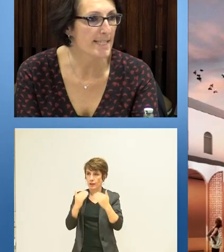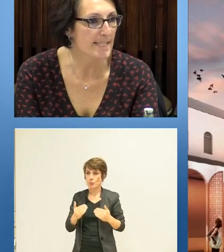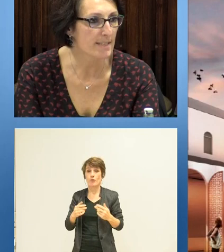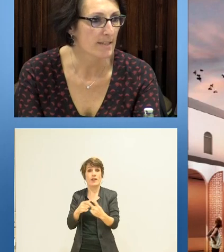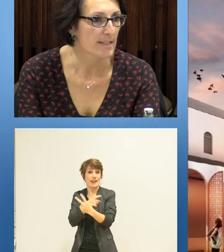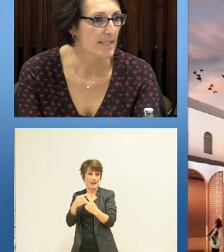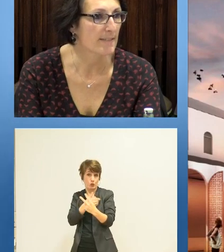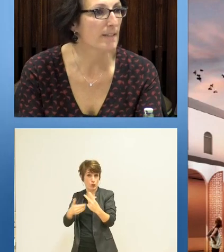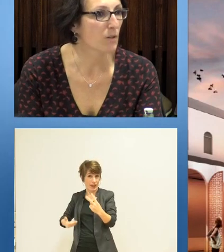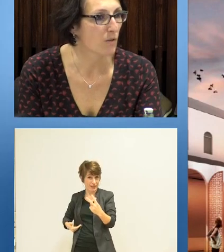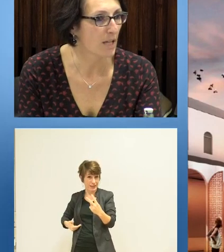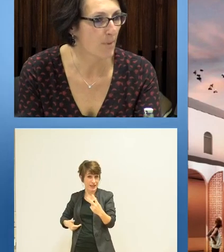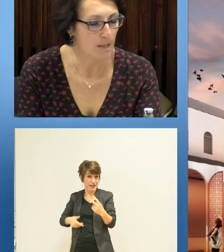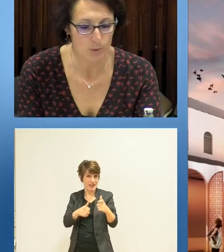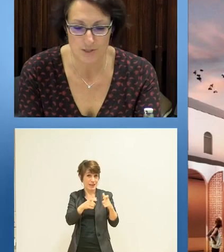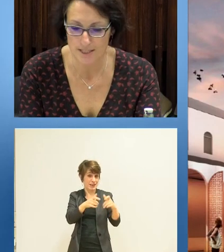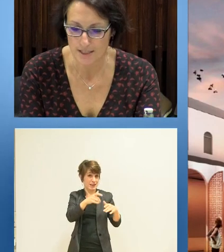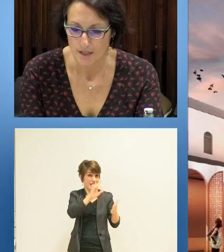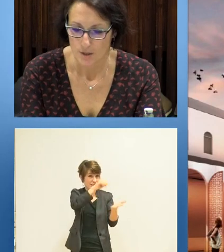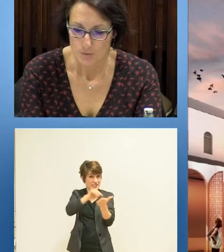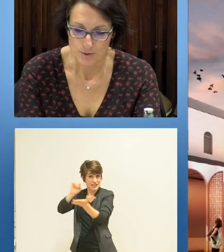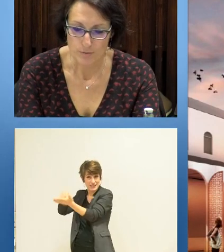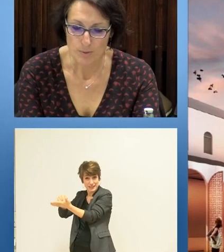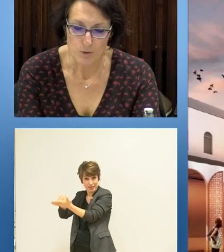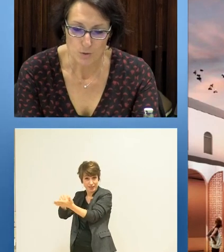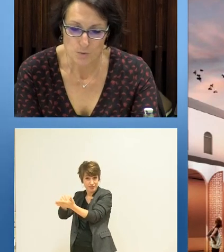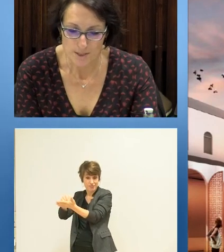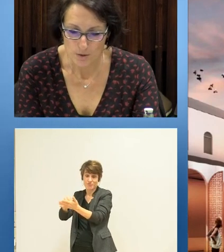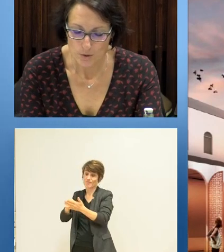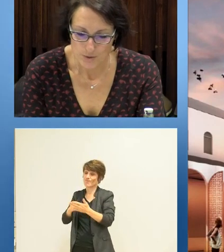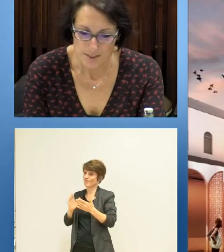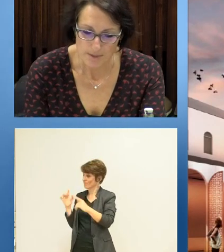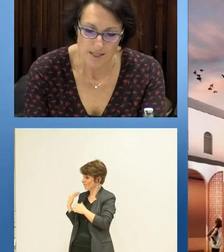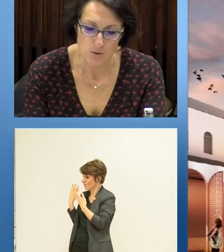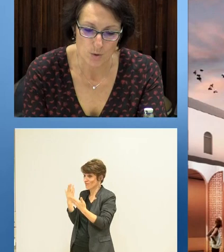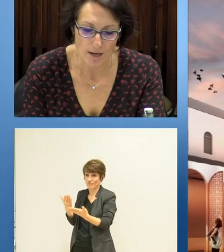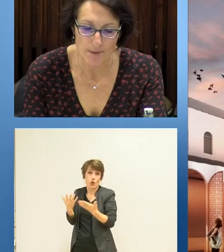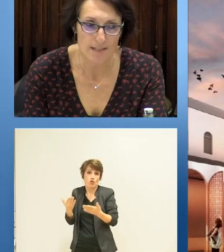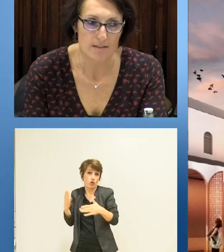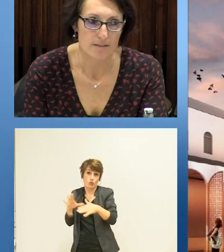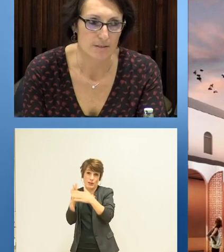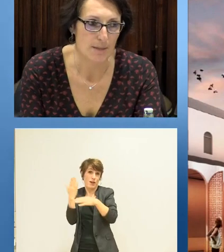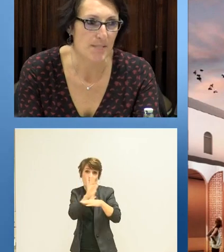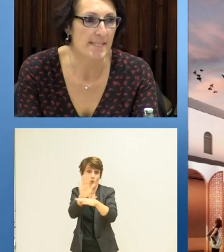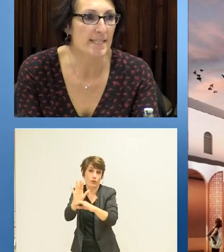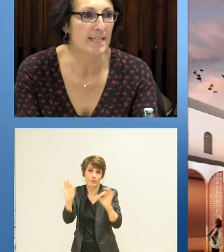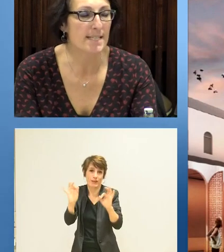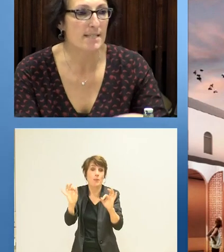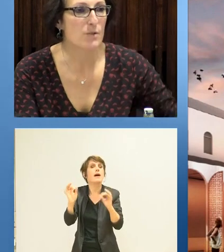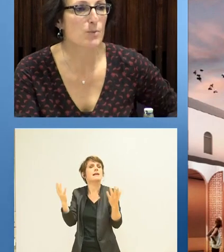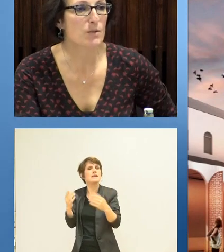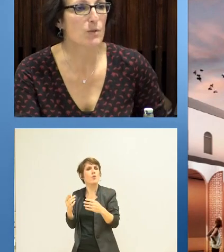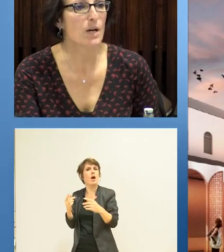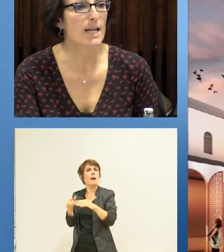derniers sites qui étaient dans l'appel à projets nous n'avons pas aujourd'hui image je le rappelle la piscine iris